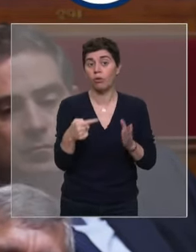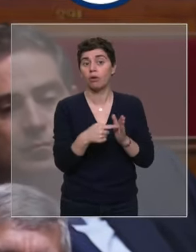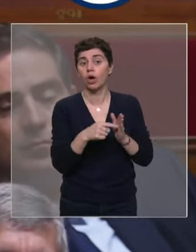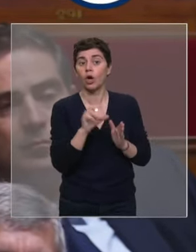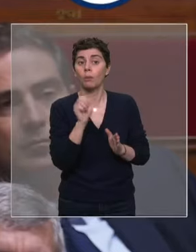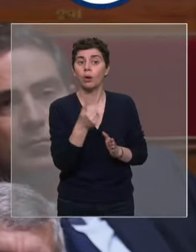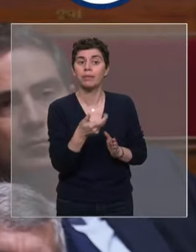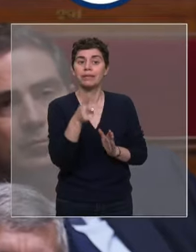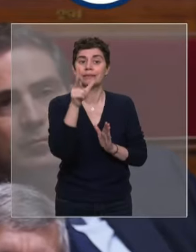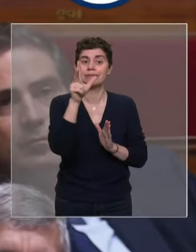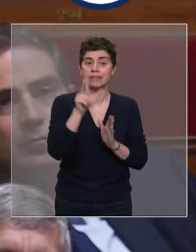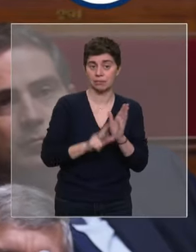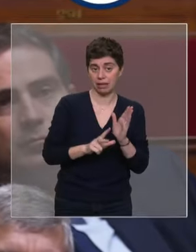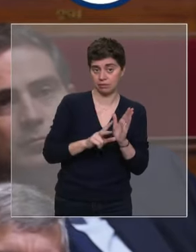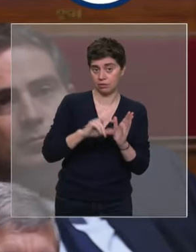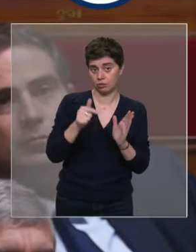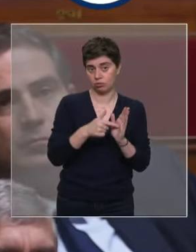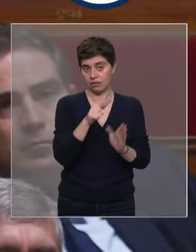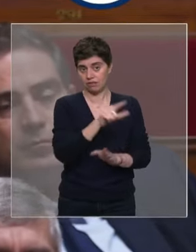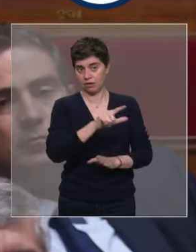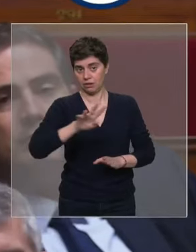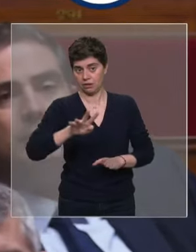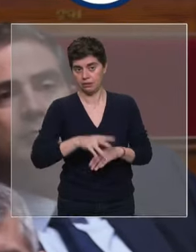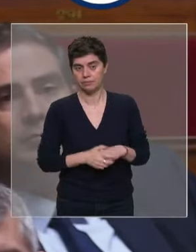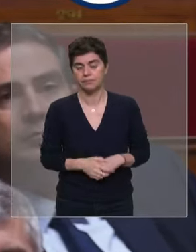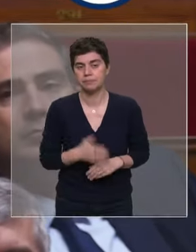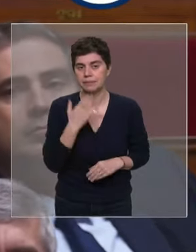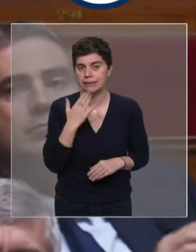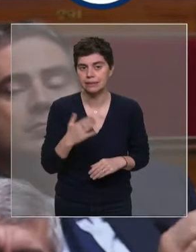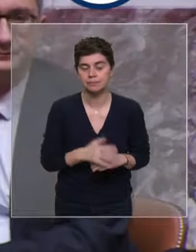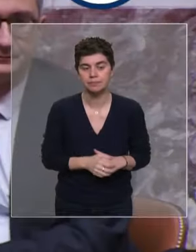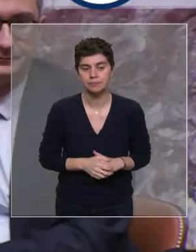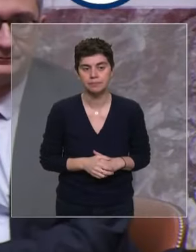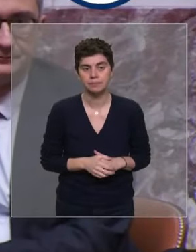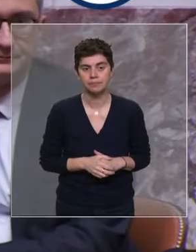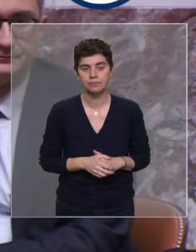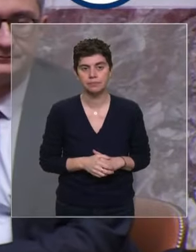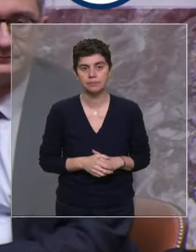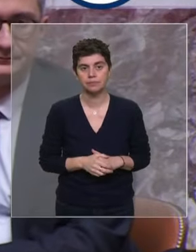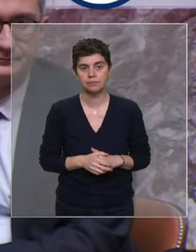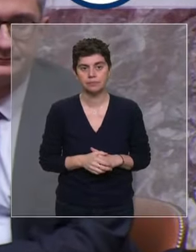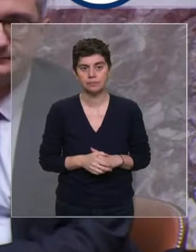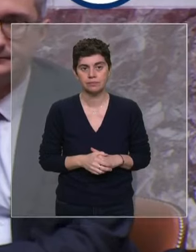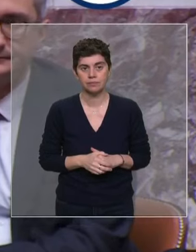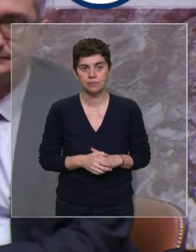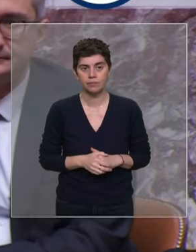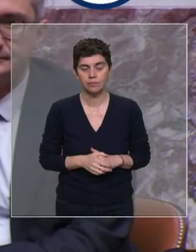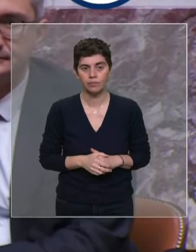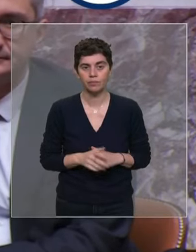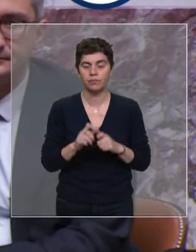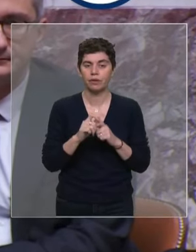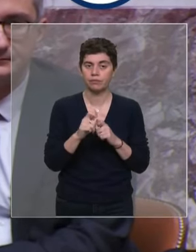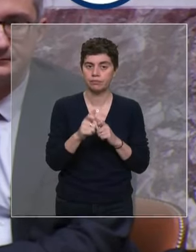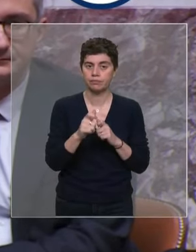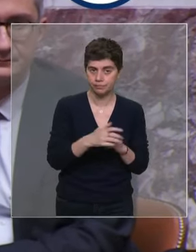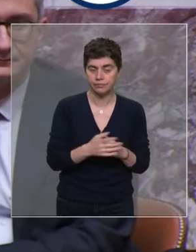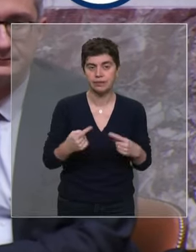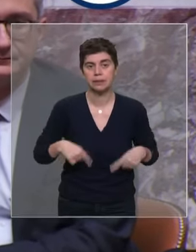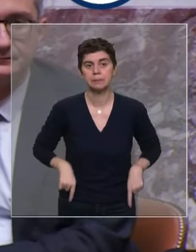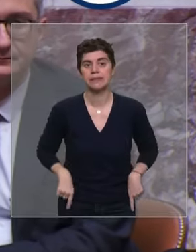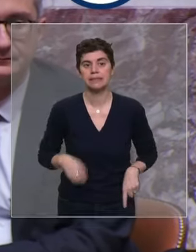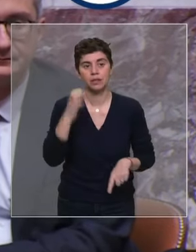trimestre 2024. Je vous en remercie. Je vous remercie, ma chère collègue. La parole est à monsieur Stéphane Séjourné,